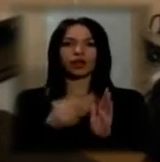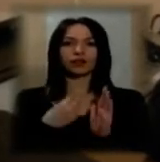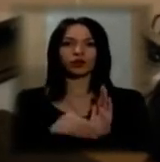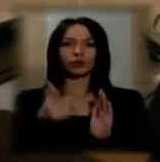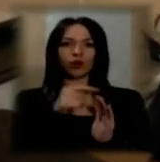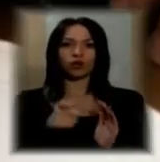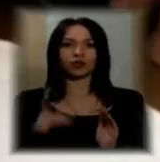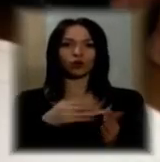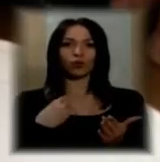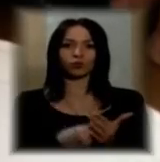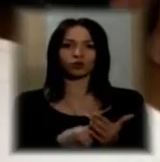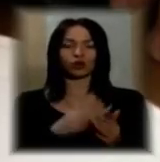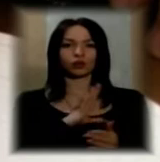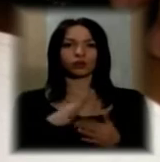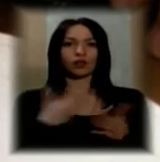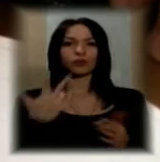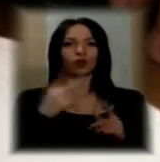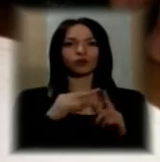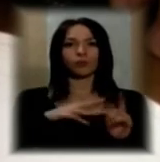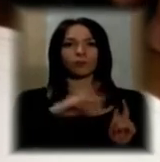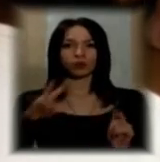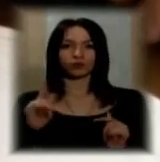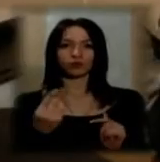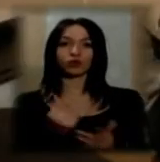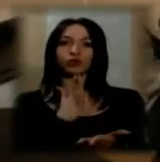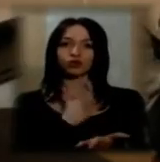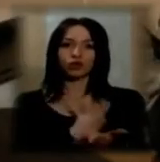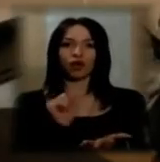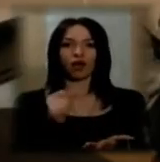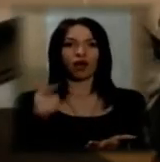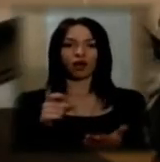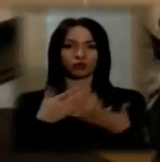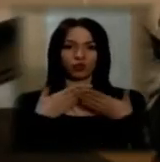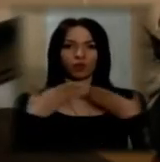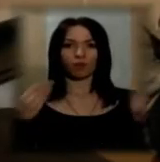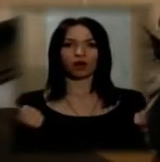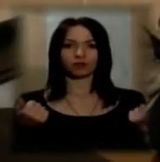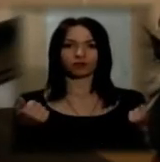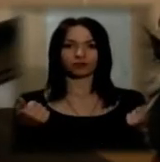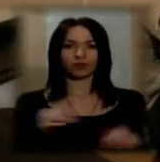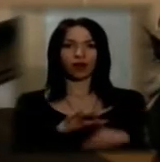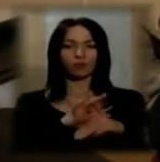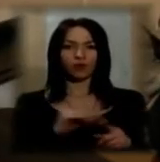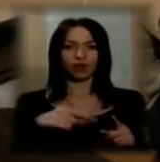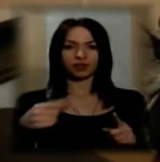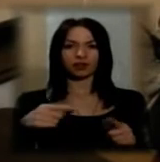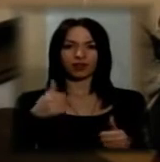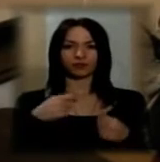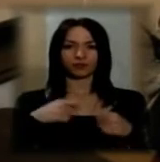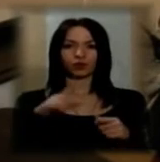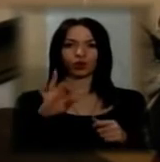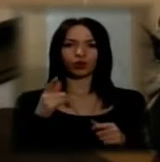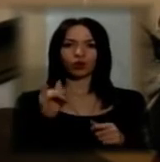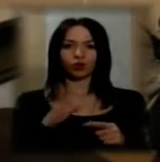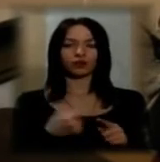3,5 мільйонів гривень. Тож гроші є, а газу немає. Проведення процедури торгів займається Центр по